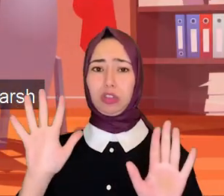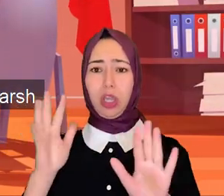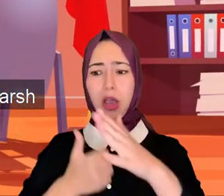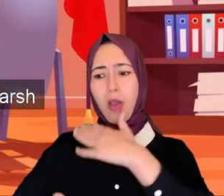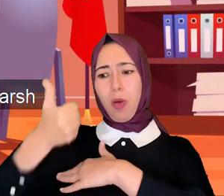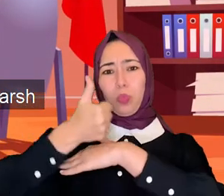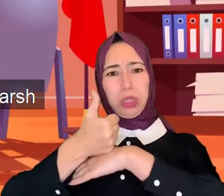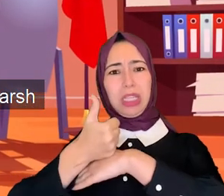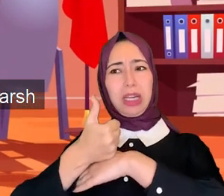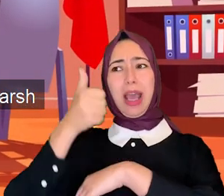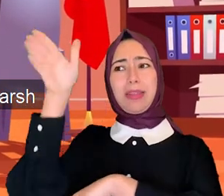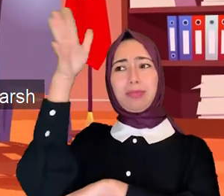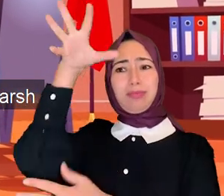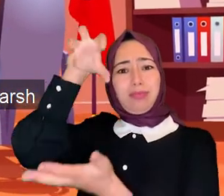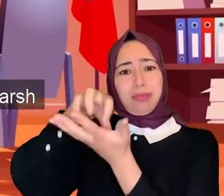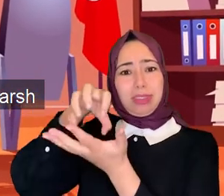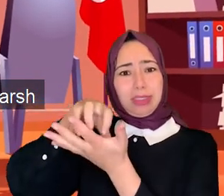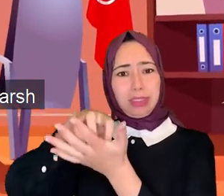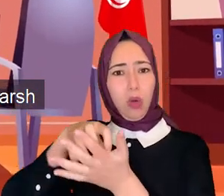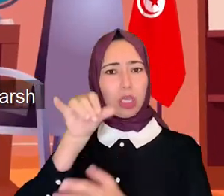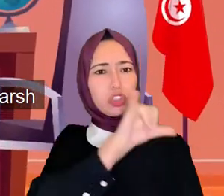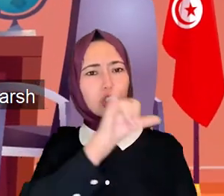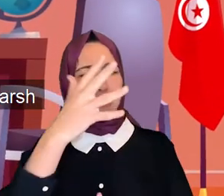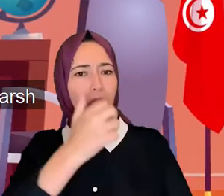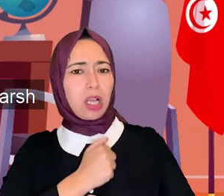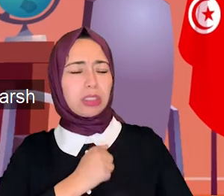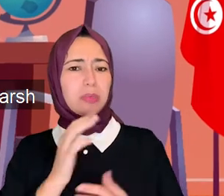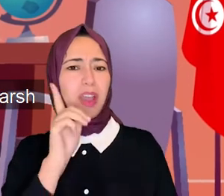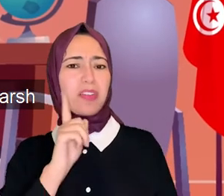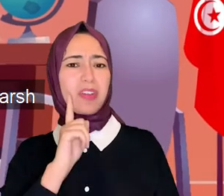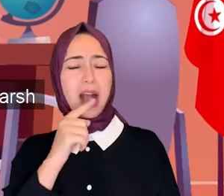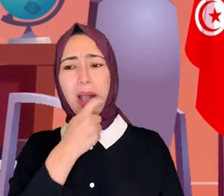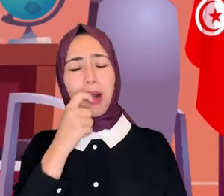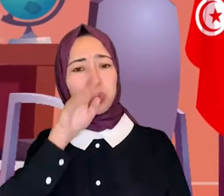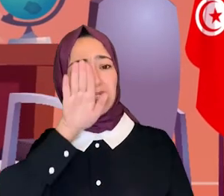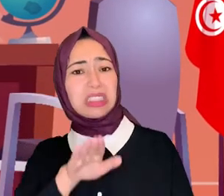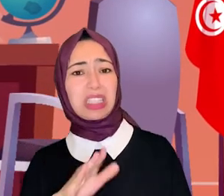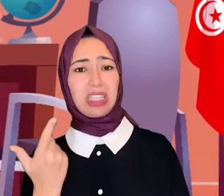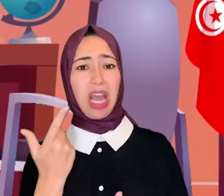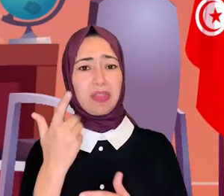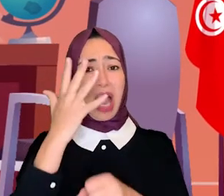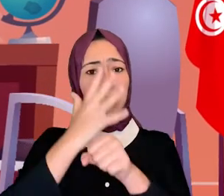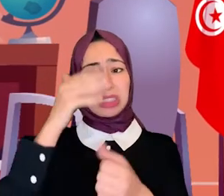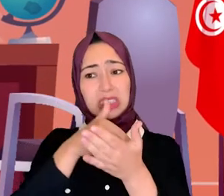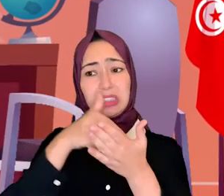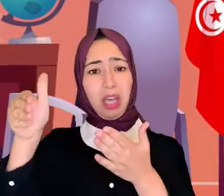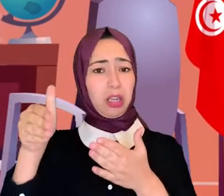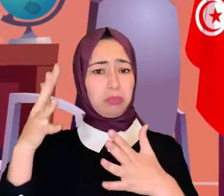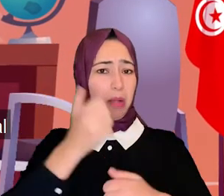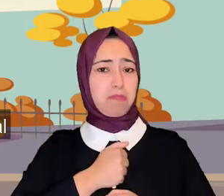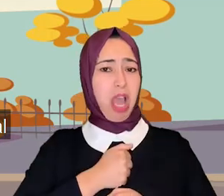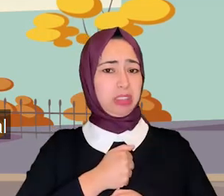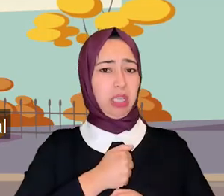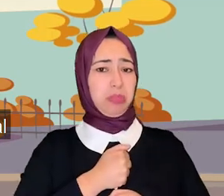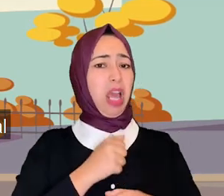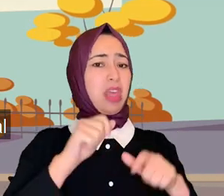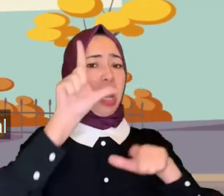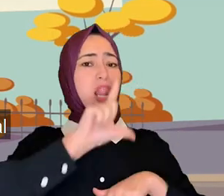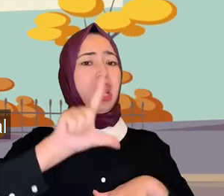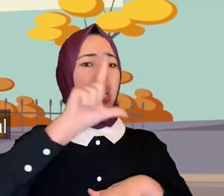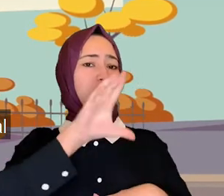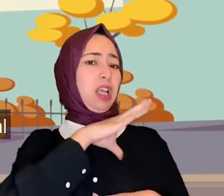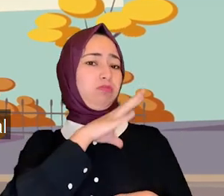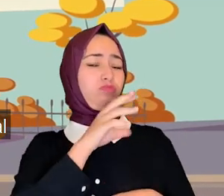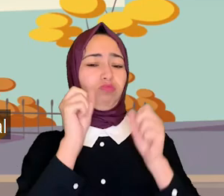مدير المركز المندمج طلب مراجعة القرار القاسي اللي صدر ضد أمل، لكن تم رفض المطلب متاعه. قدام الرفض